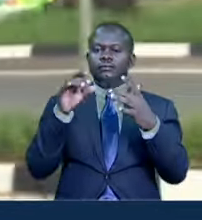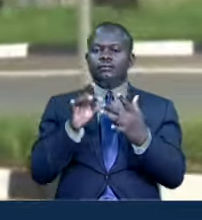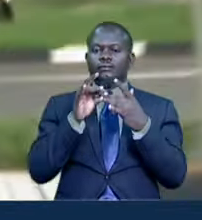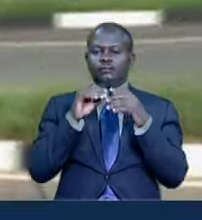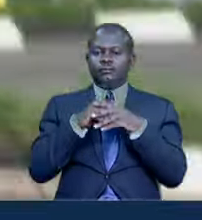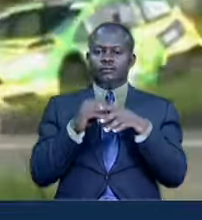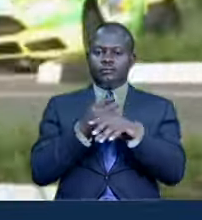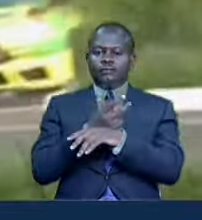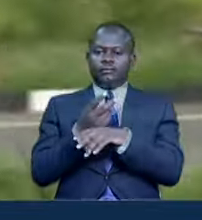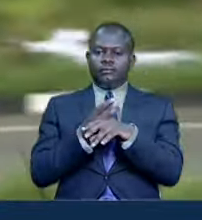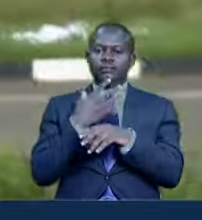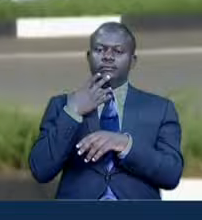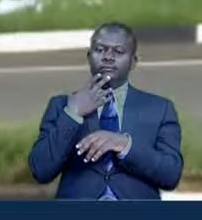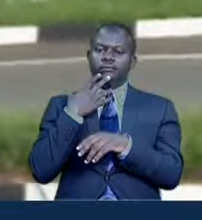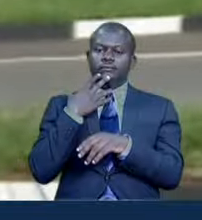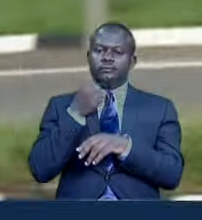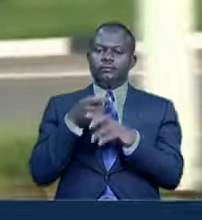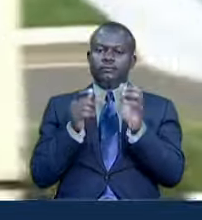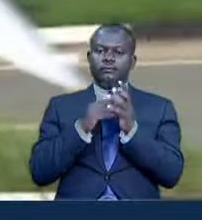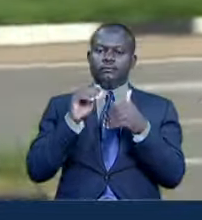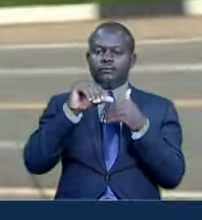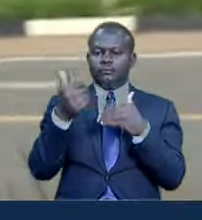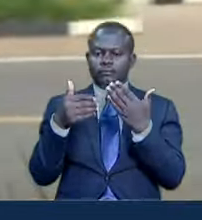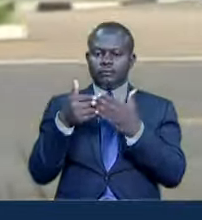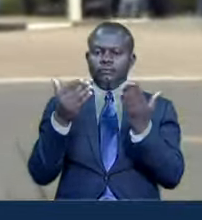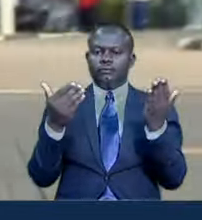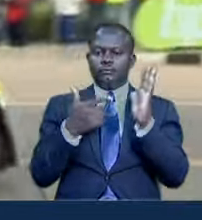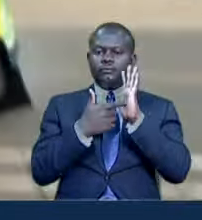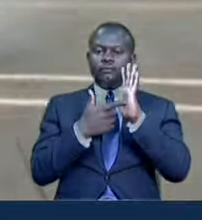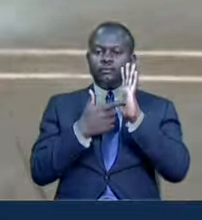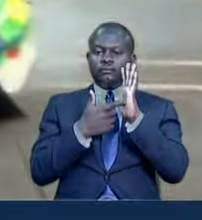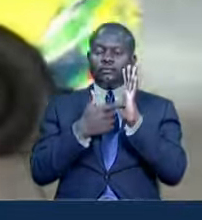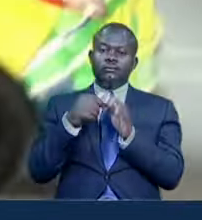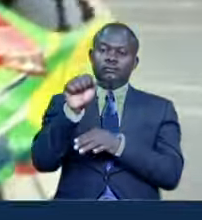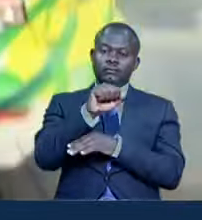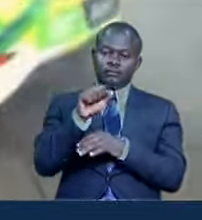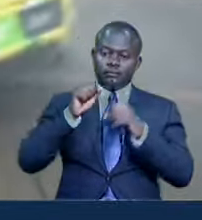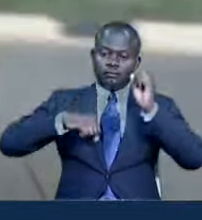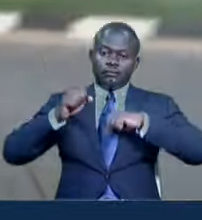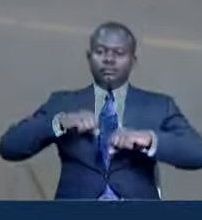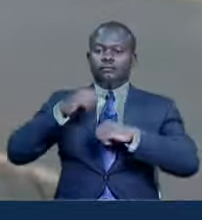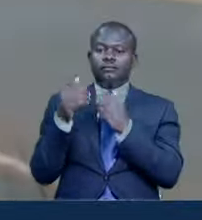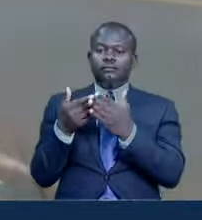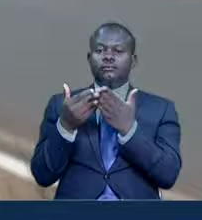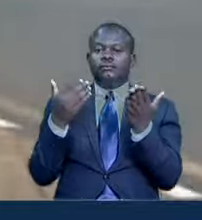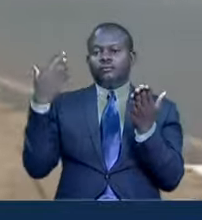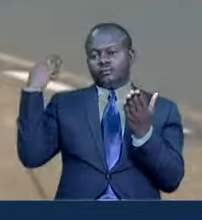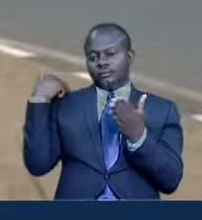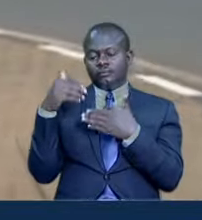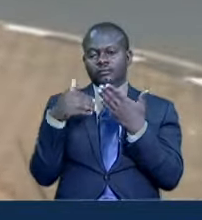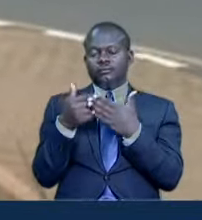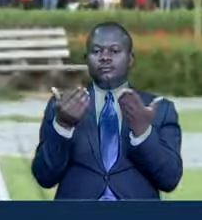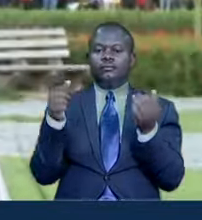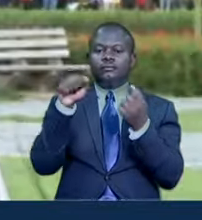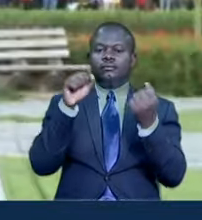aya masaha yo kuwa gatanu. Ikindi kiza kirimo ni ikigaragaza ko Motorsport Federation cyangwa se abashinzwe